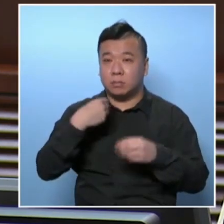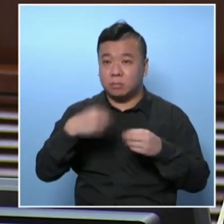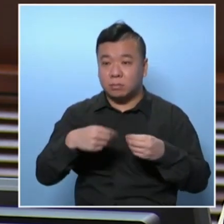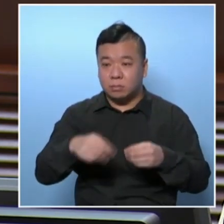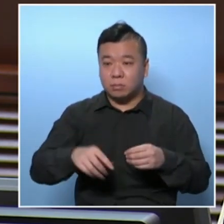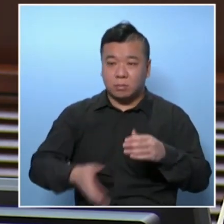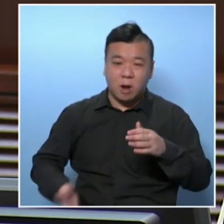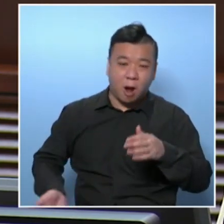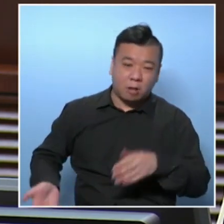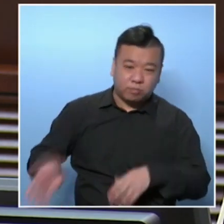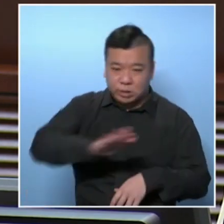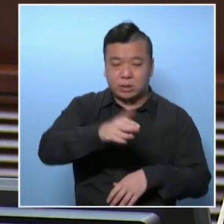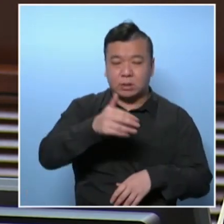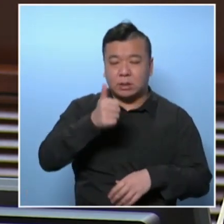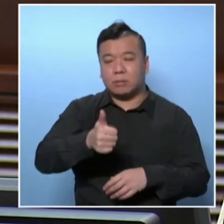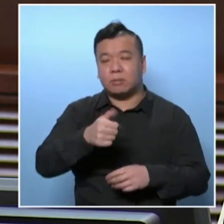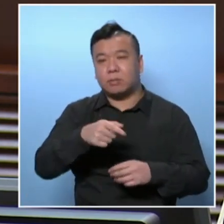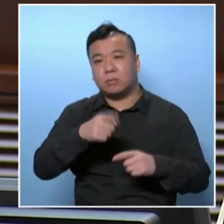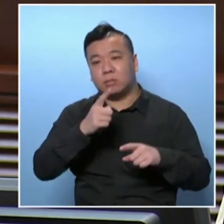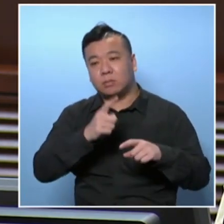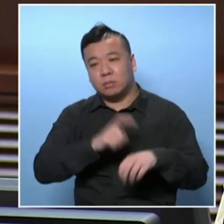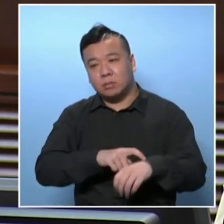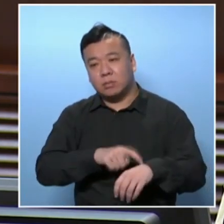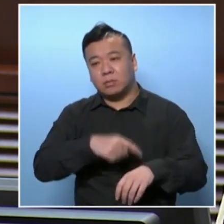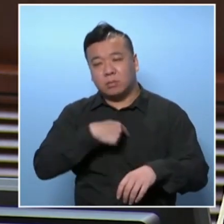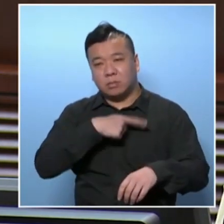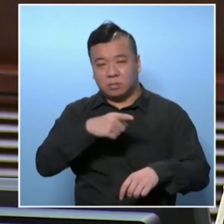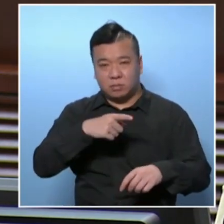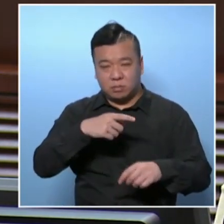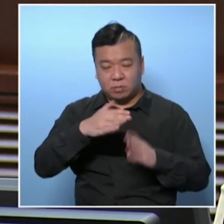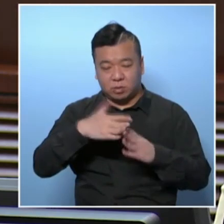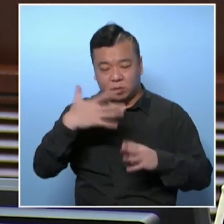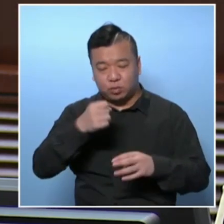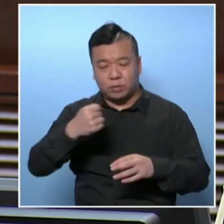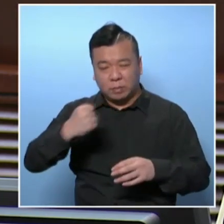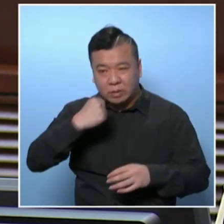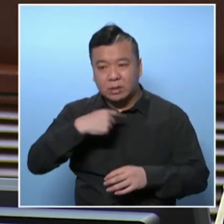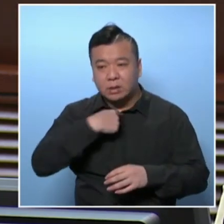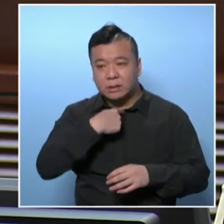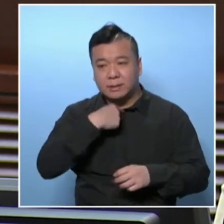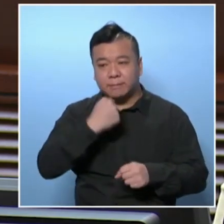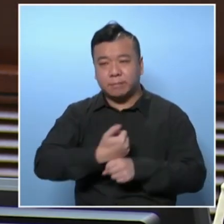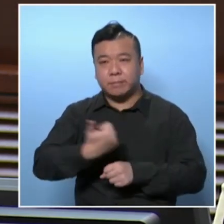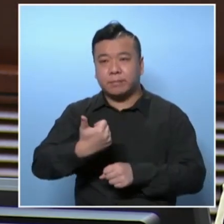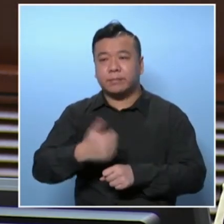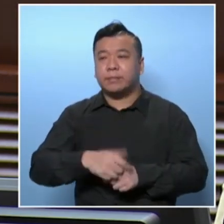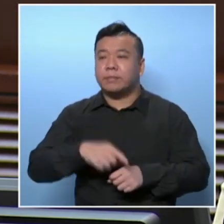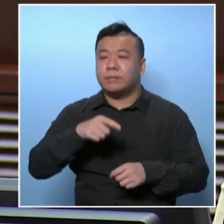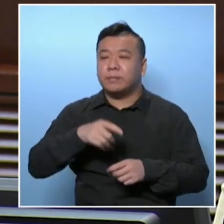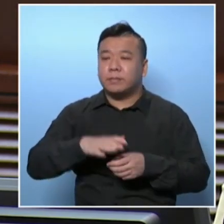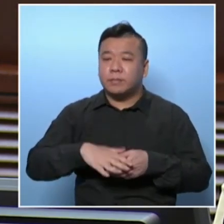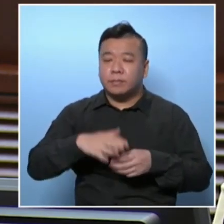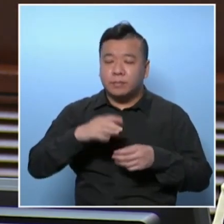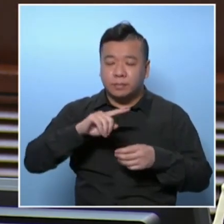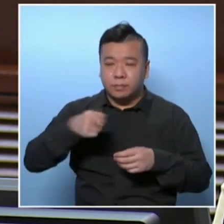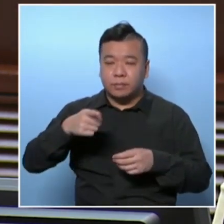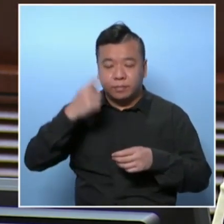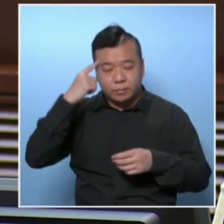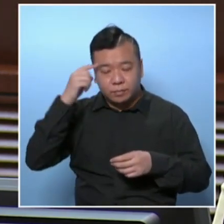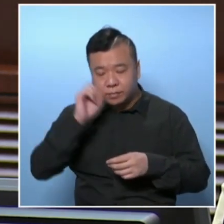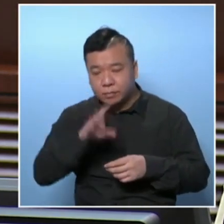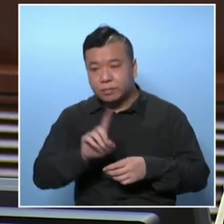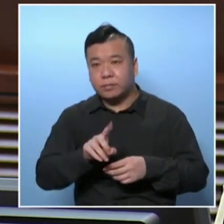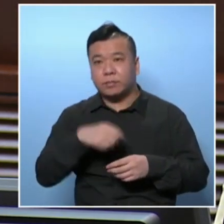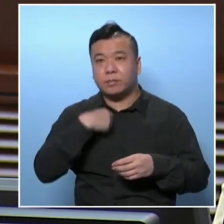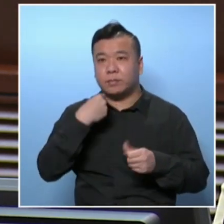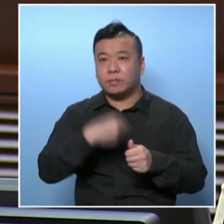亂反正嘅時候，希望局長有咁樣嘅魄力同埋決心去做到呢樣嘢。另外我都想提一提咧，就係我